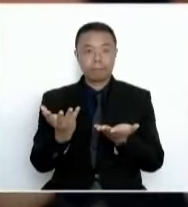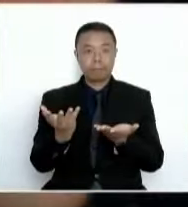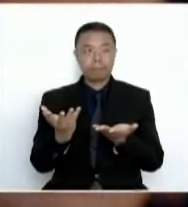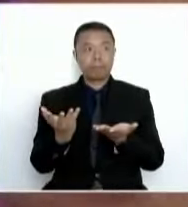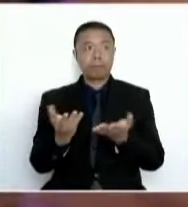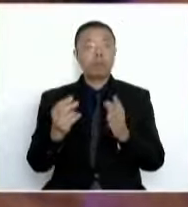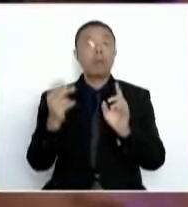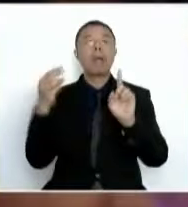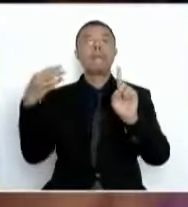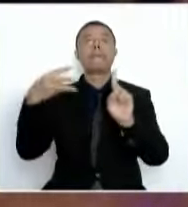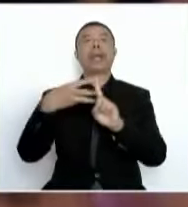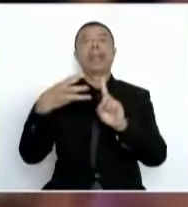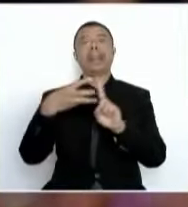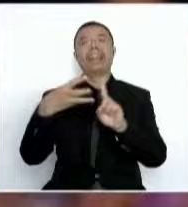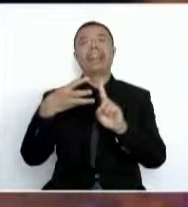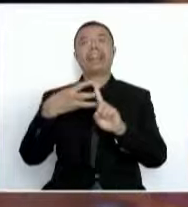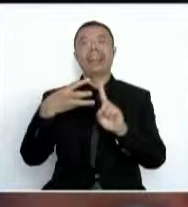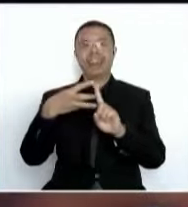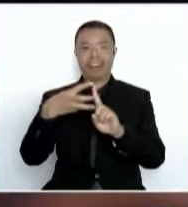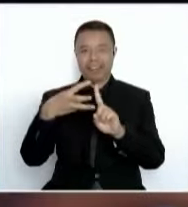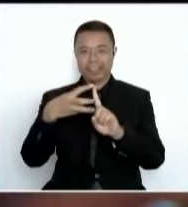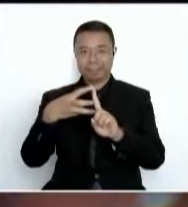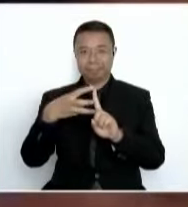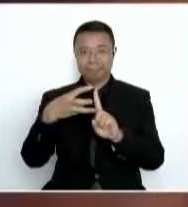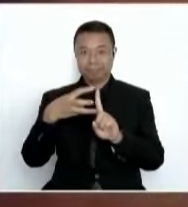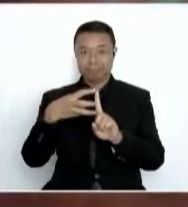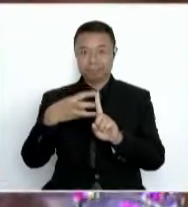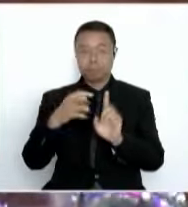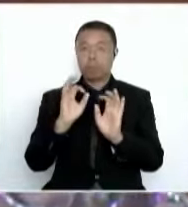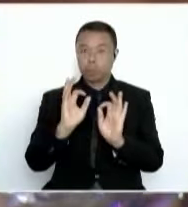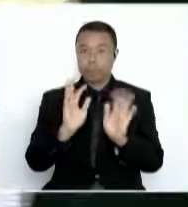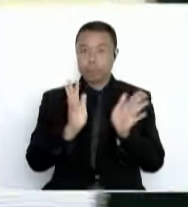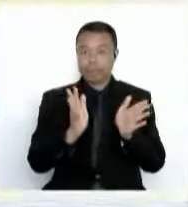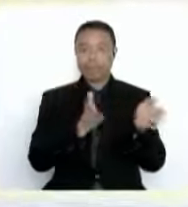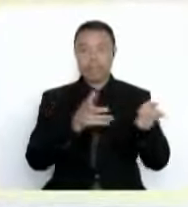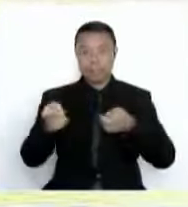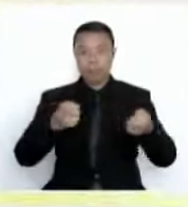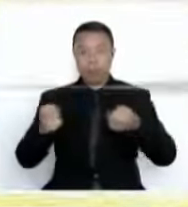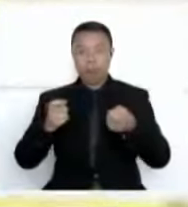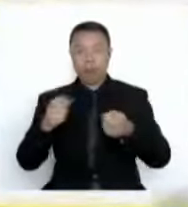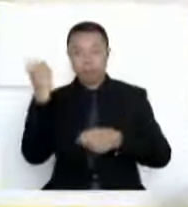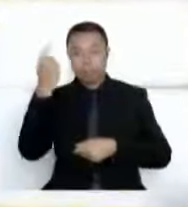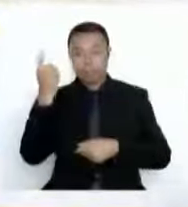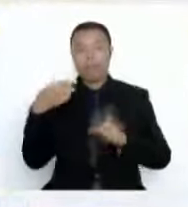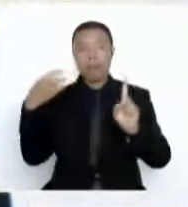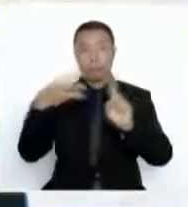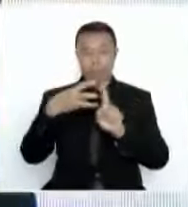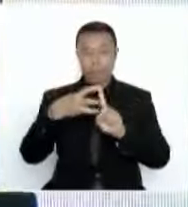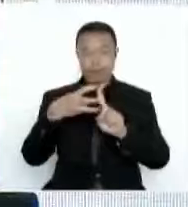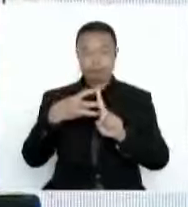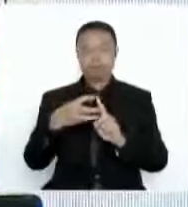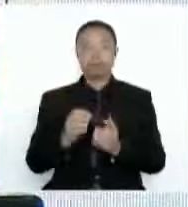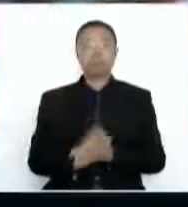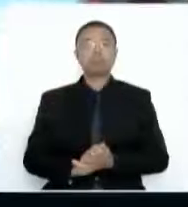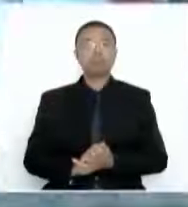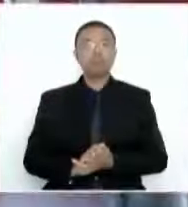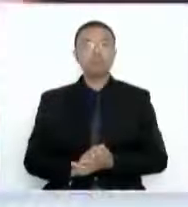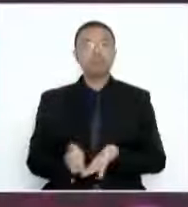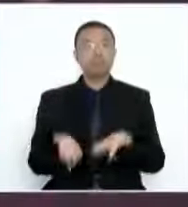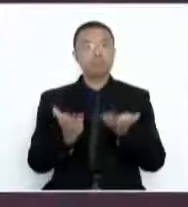huruf diperlihatkan b b Oke tata kelola pemerintahan huruf B huruf b baik